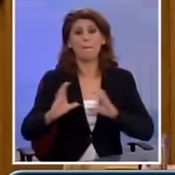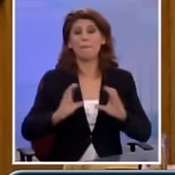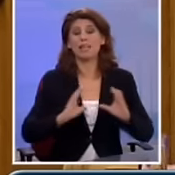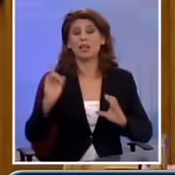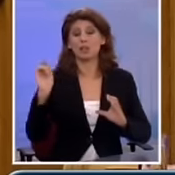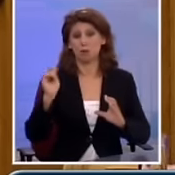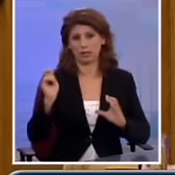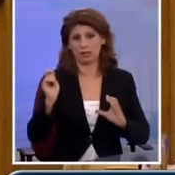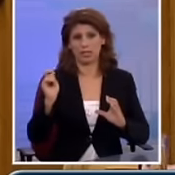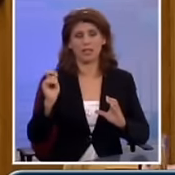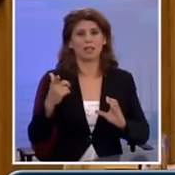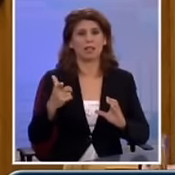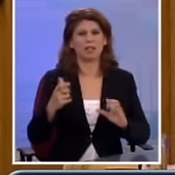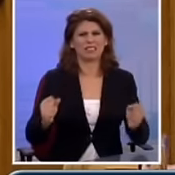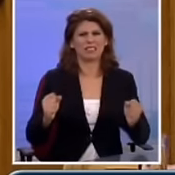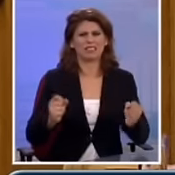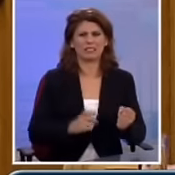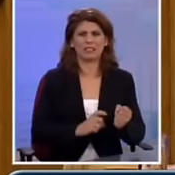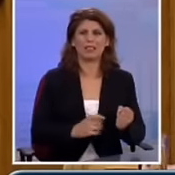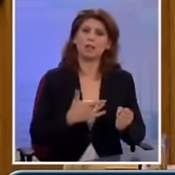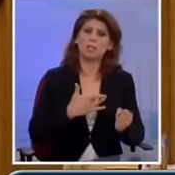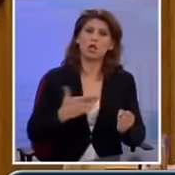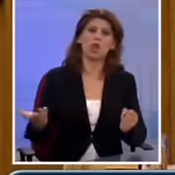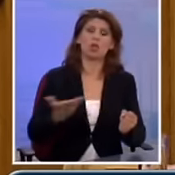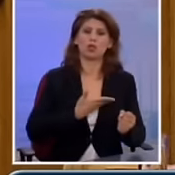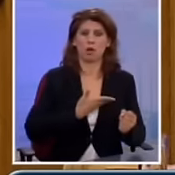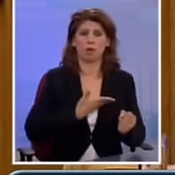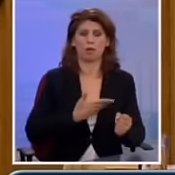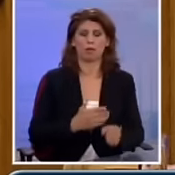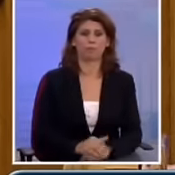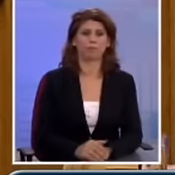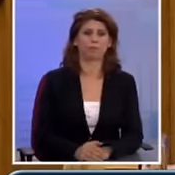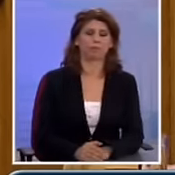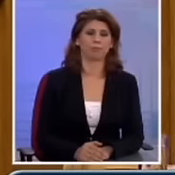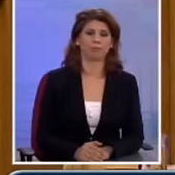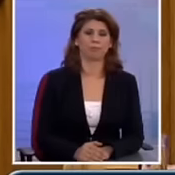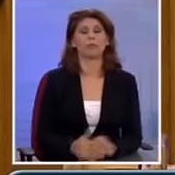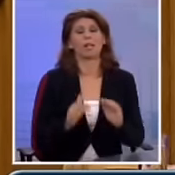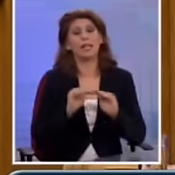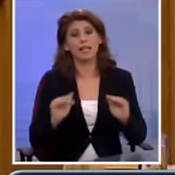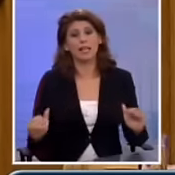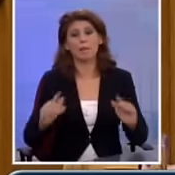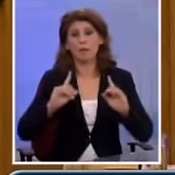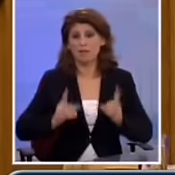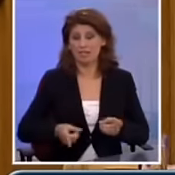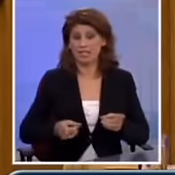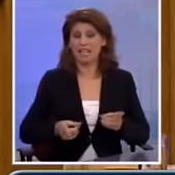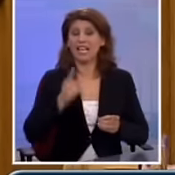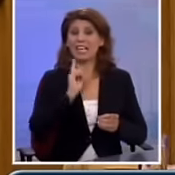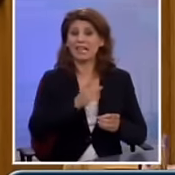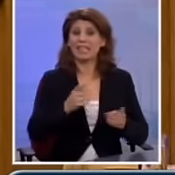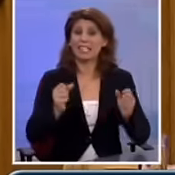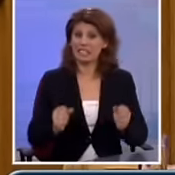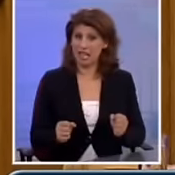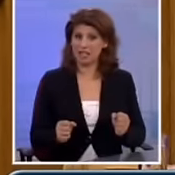επικοινωνιακές πολιτικές ιστερίας και ψυχολογικού σοκ. Η ηρεμία και η αποφασιστικότητα, η κριτική